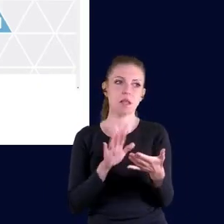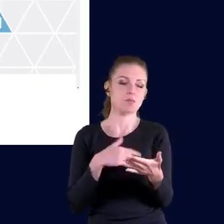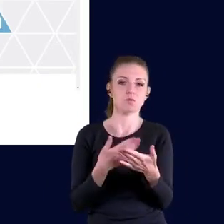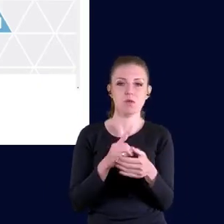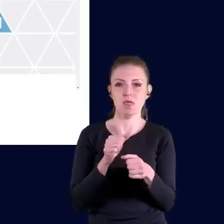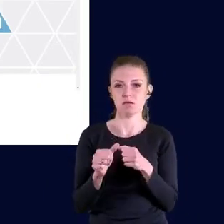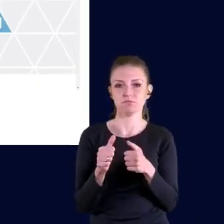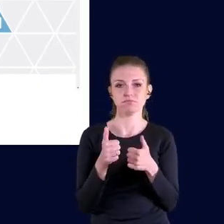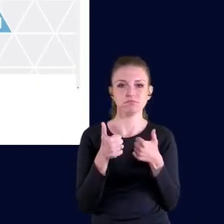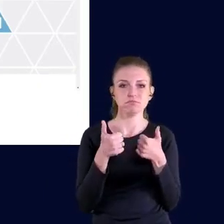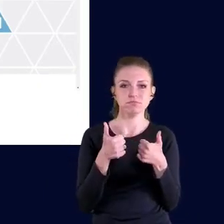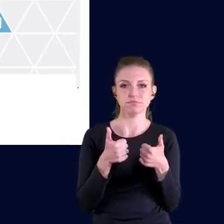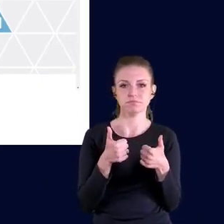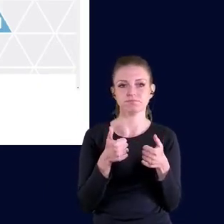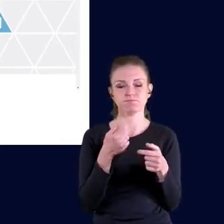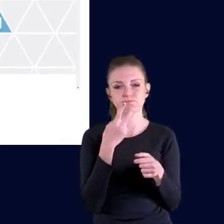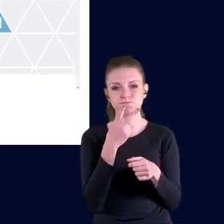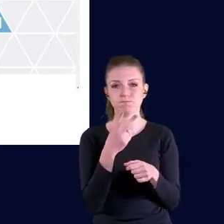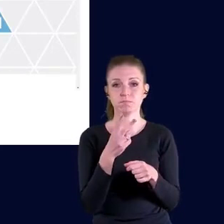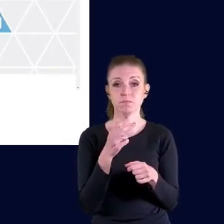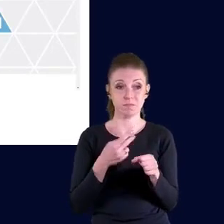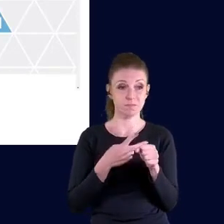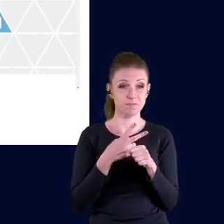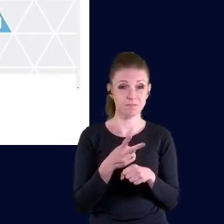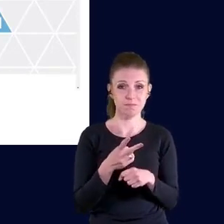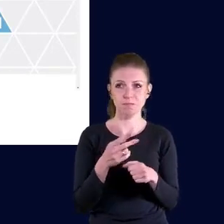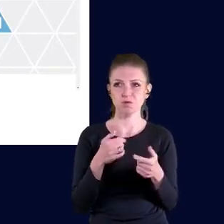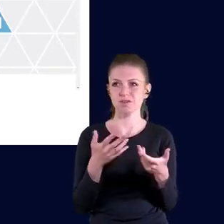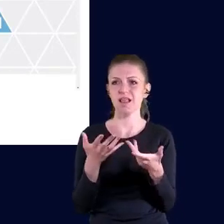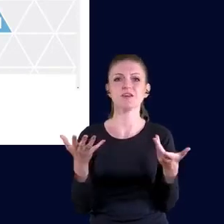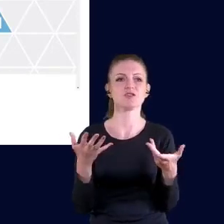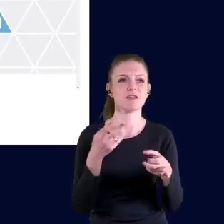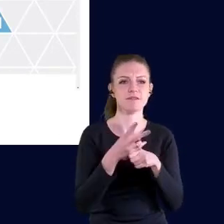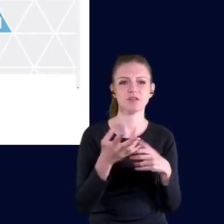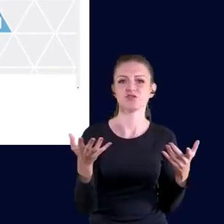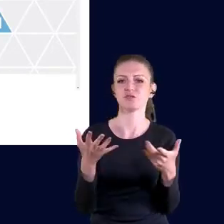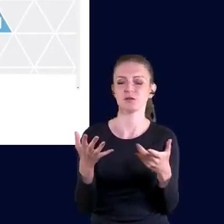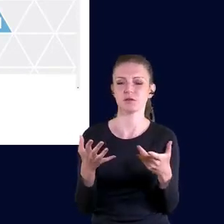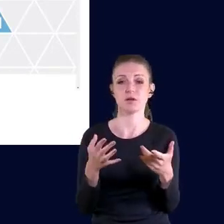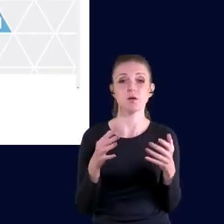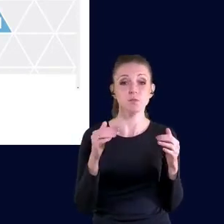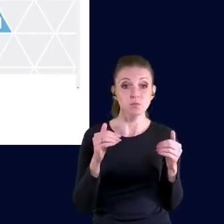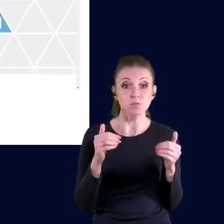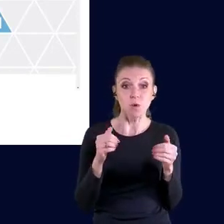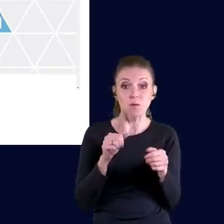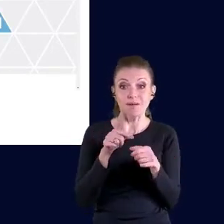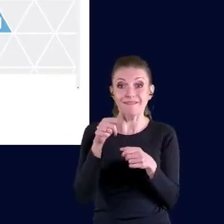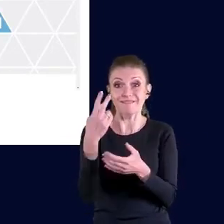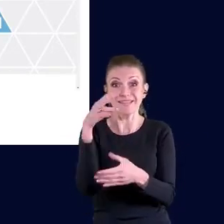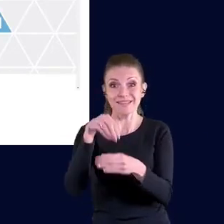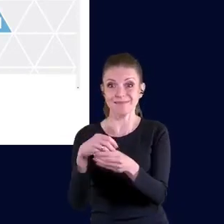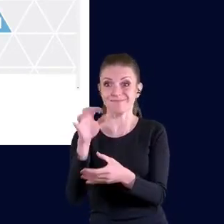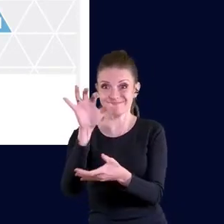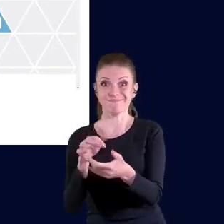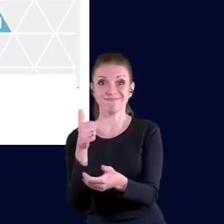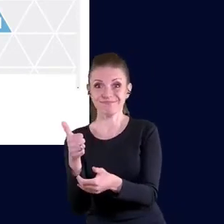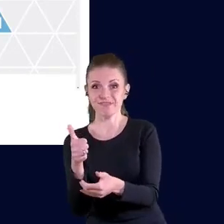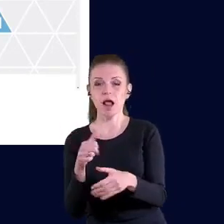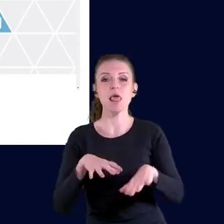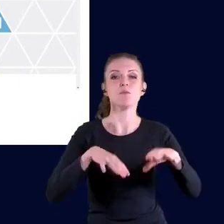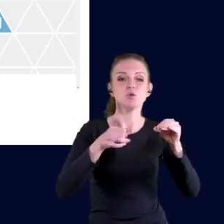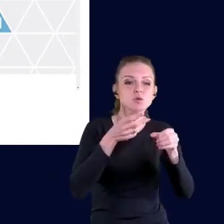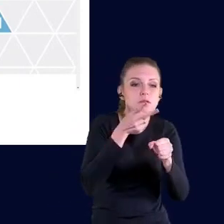zaadaptowany czy nawet jeśli będzie dostępny No to po prostu może nie dotrzeć i tutaj jeśli chodzi o